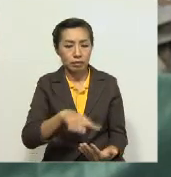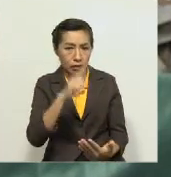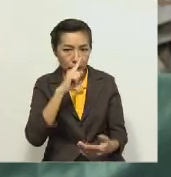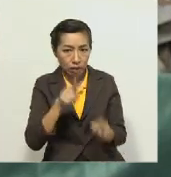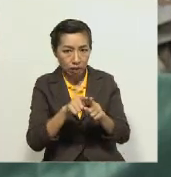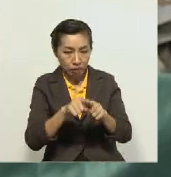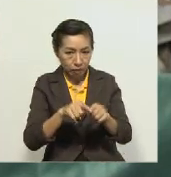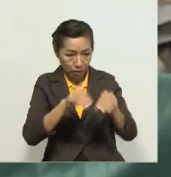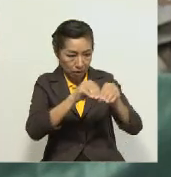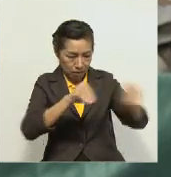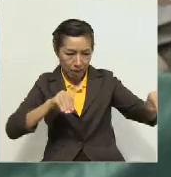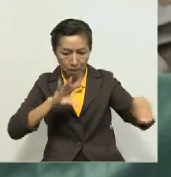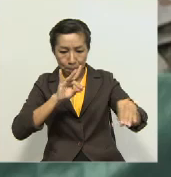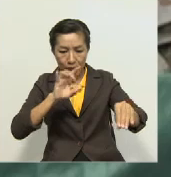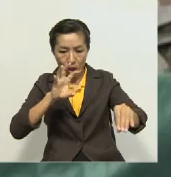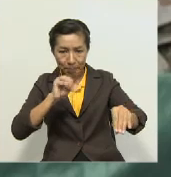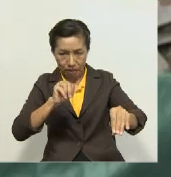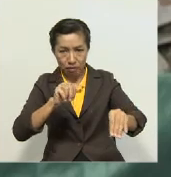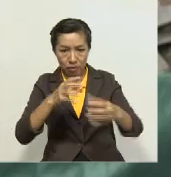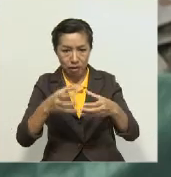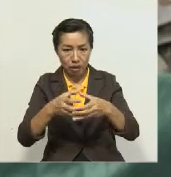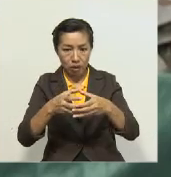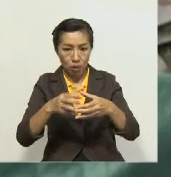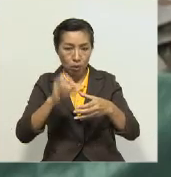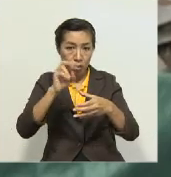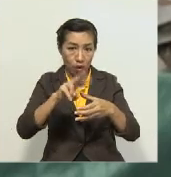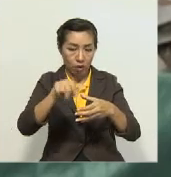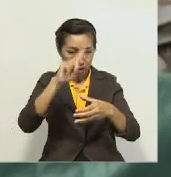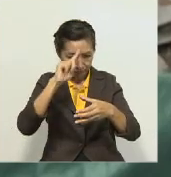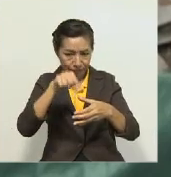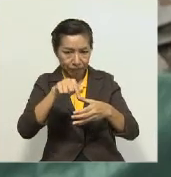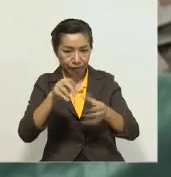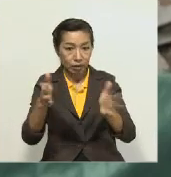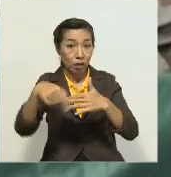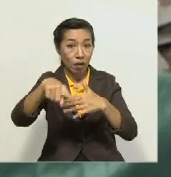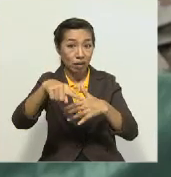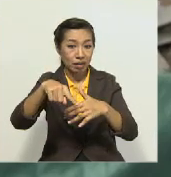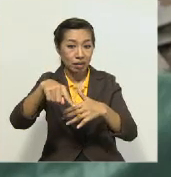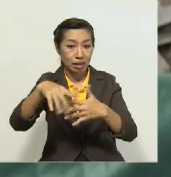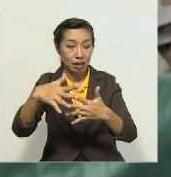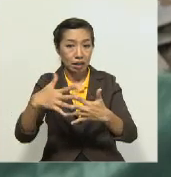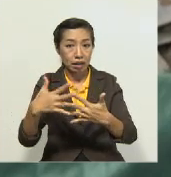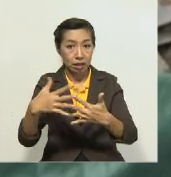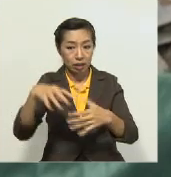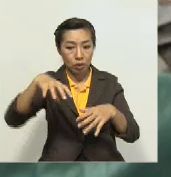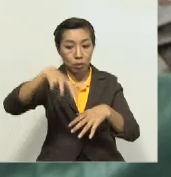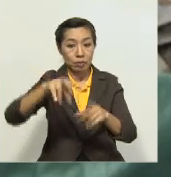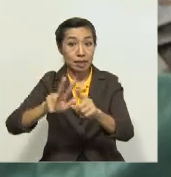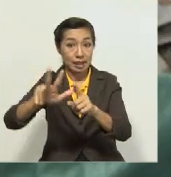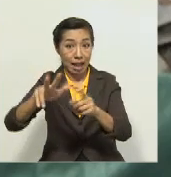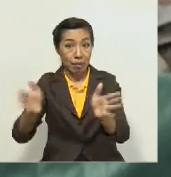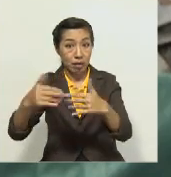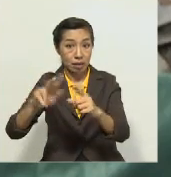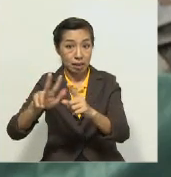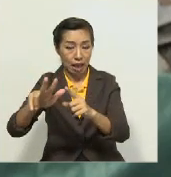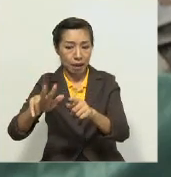เชวางช่ง 800 เมตรทจะตดำน้ำที่ยาว อยข้ถงระหว่างถง 3 กับต